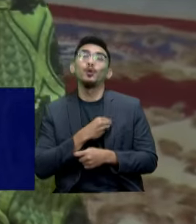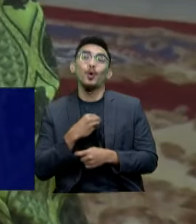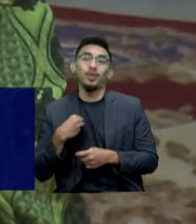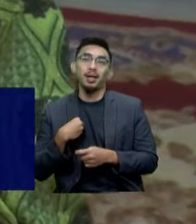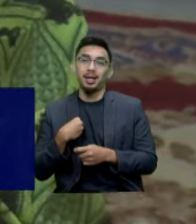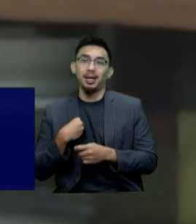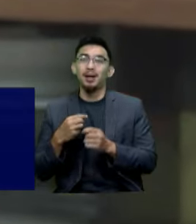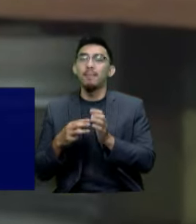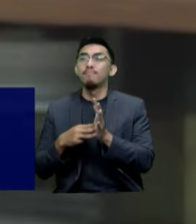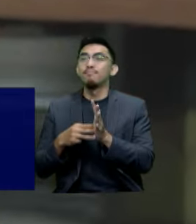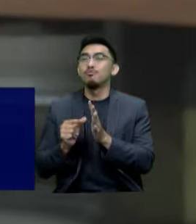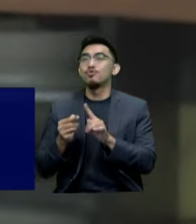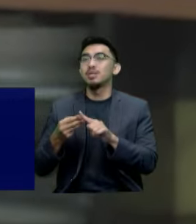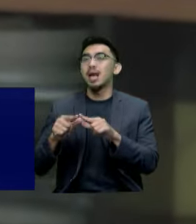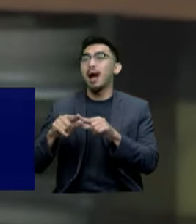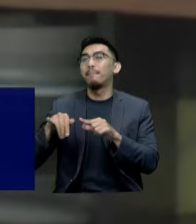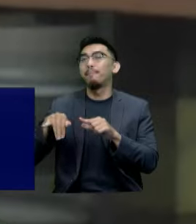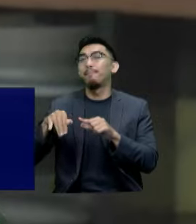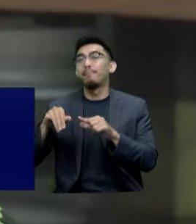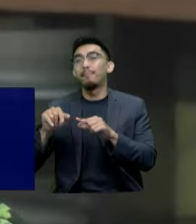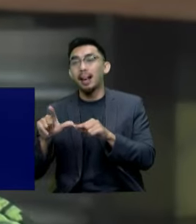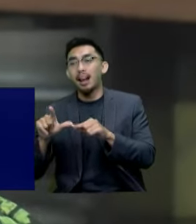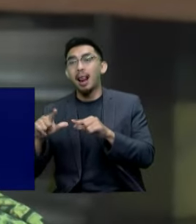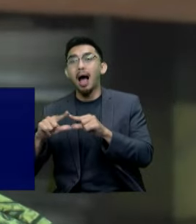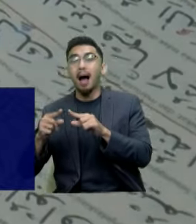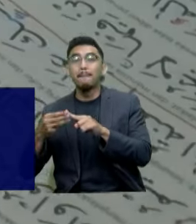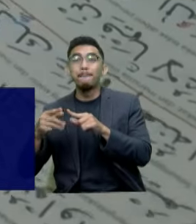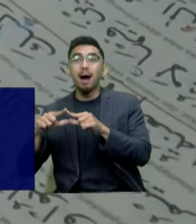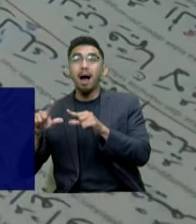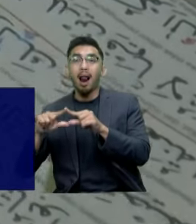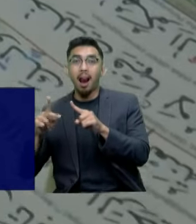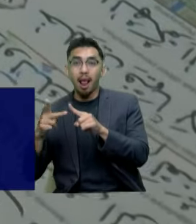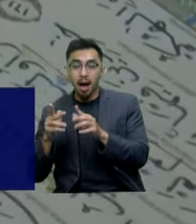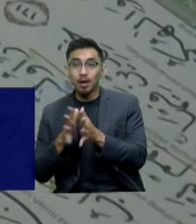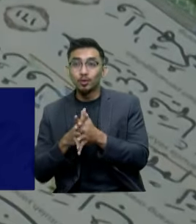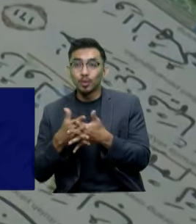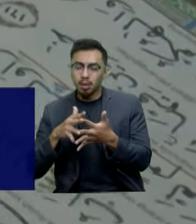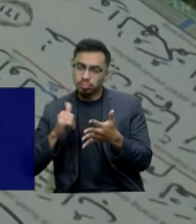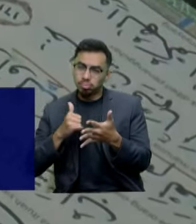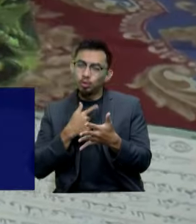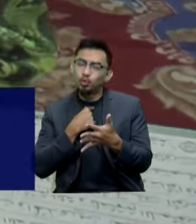Said Al-Ghamidi yang memiliki suara merdu ketika membaca Al-Quran.